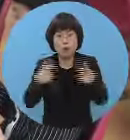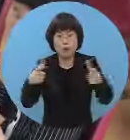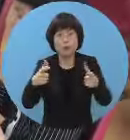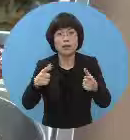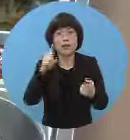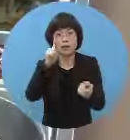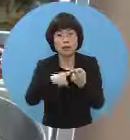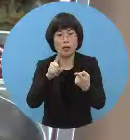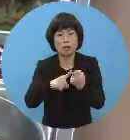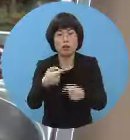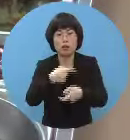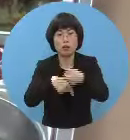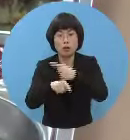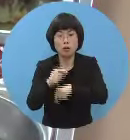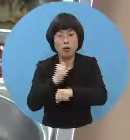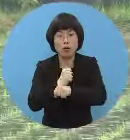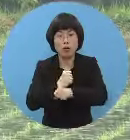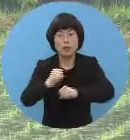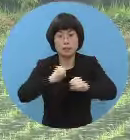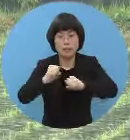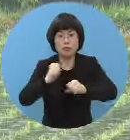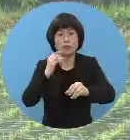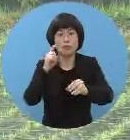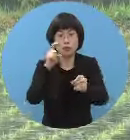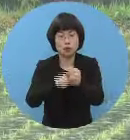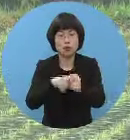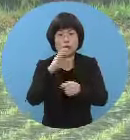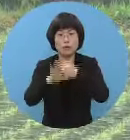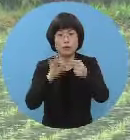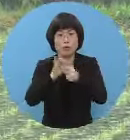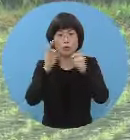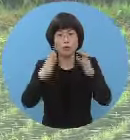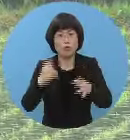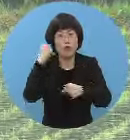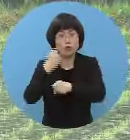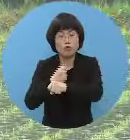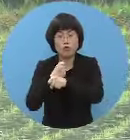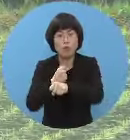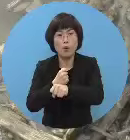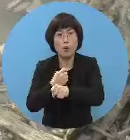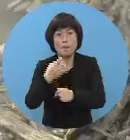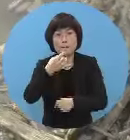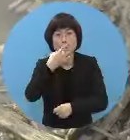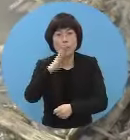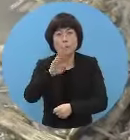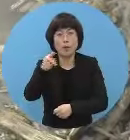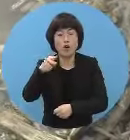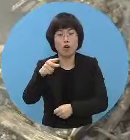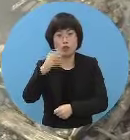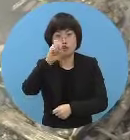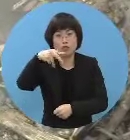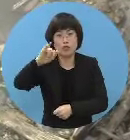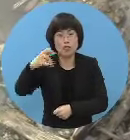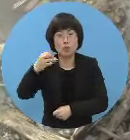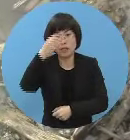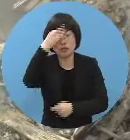능동적으로 대응하기 위해 지난 10년 동안 연구 개발한 벼 유기재배 기술을 적극